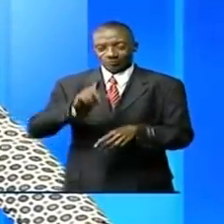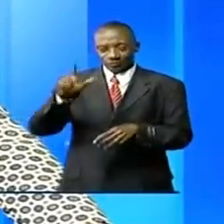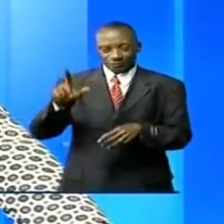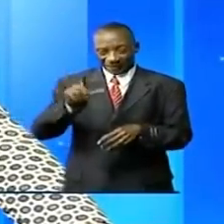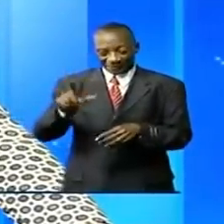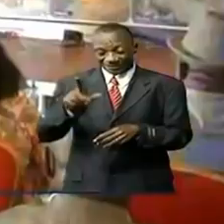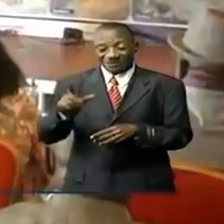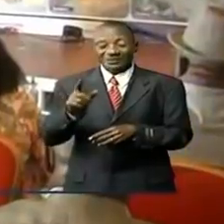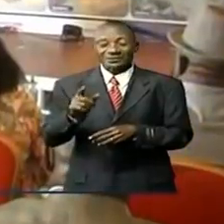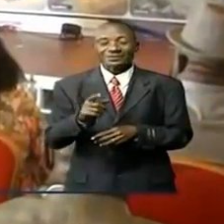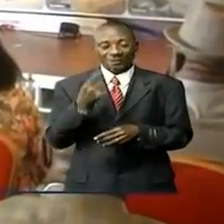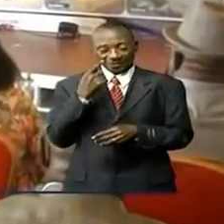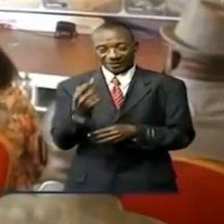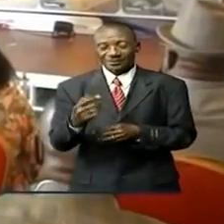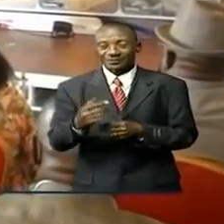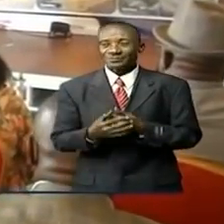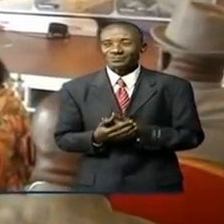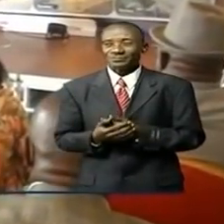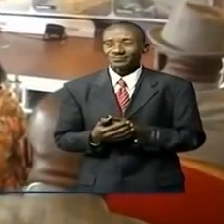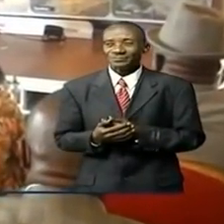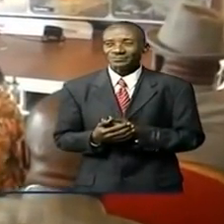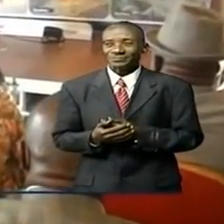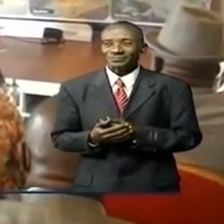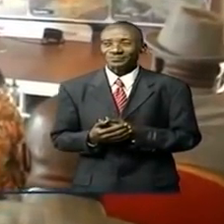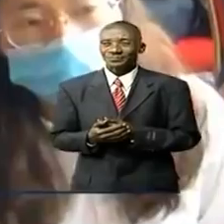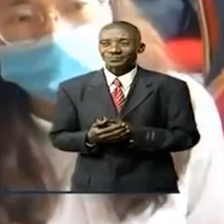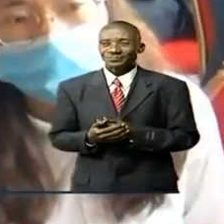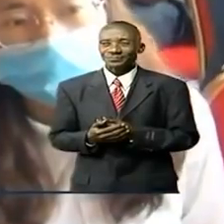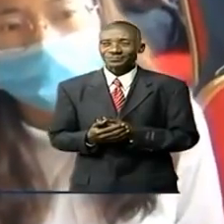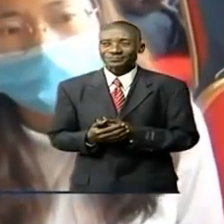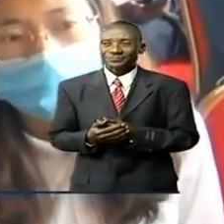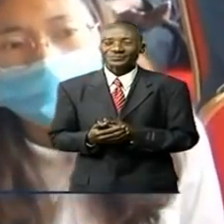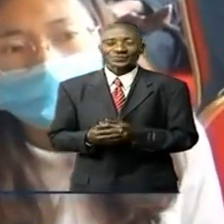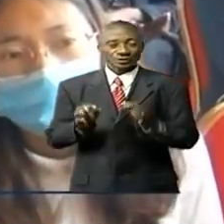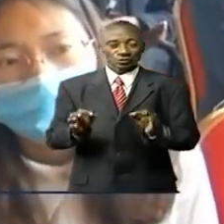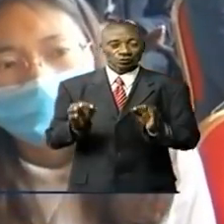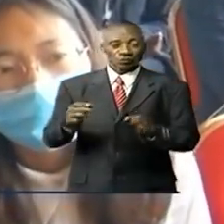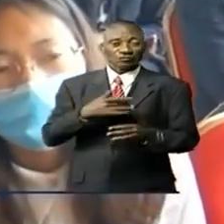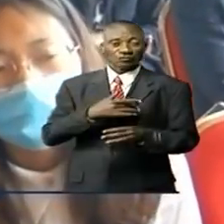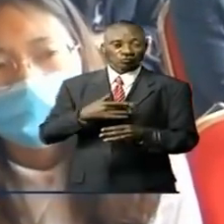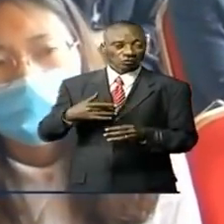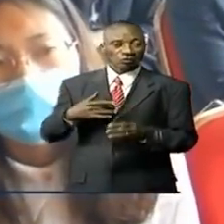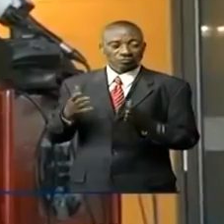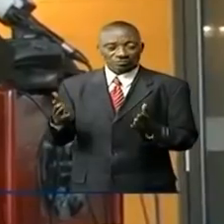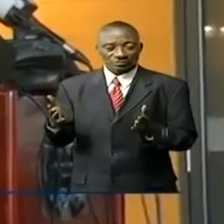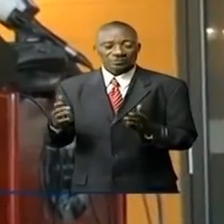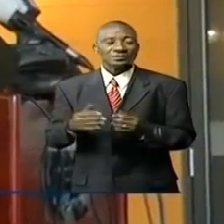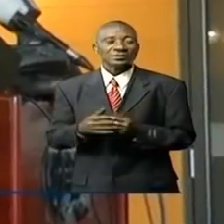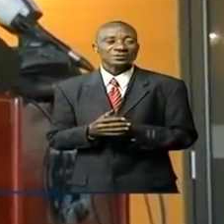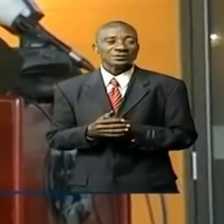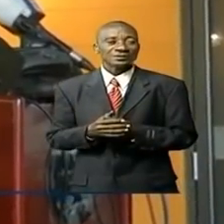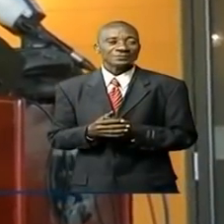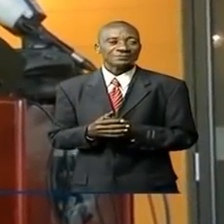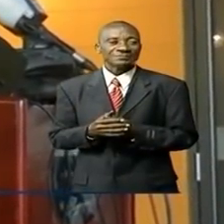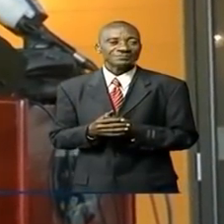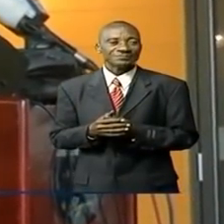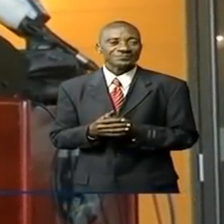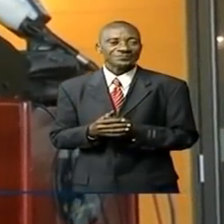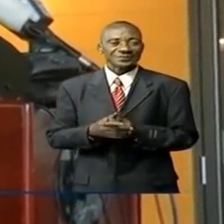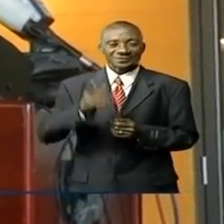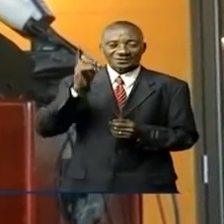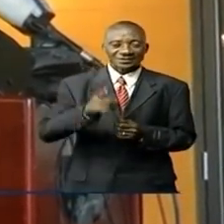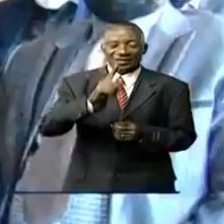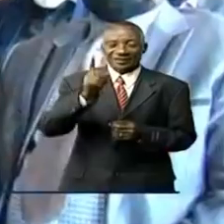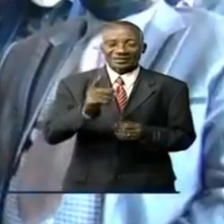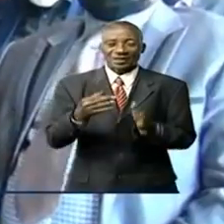Moimbo. Le Congo Hold Up fait des révélations issues d'une enquête des médias étrangers sur un montant de 138